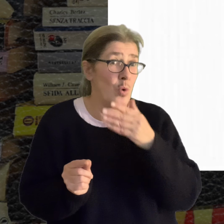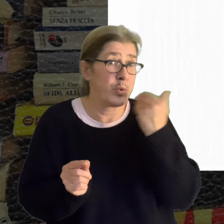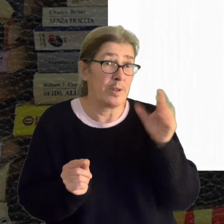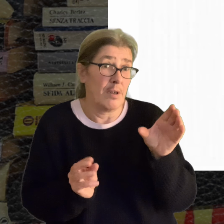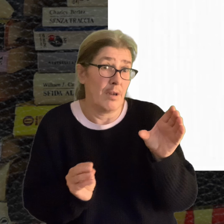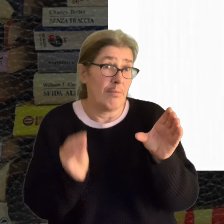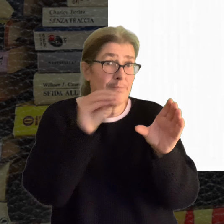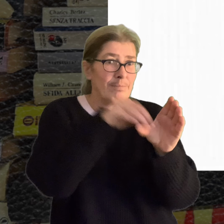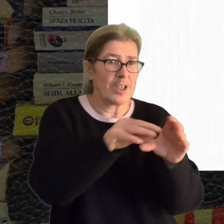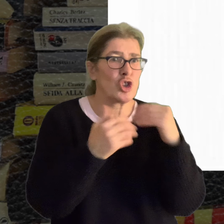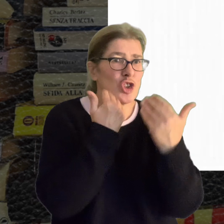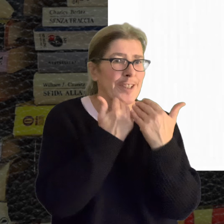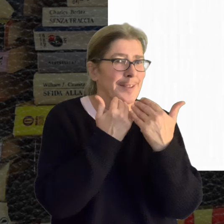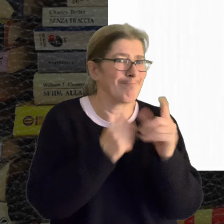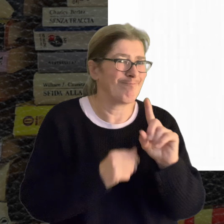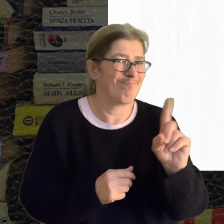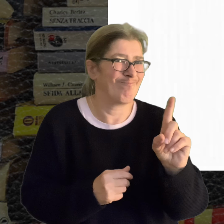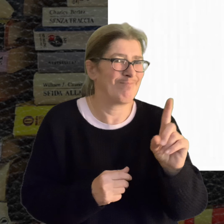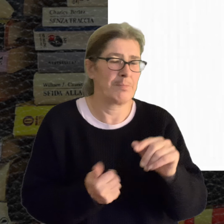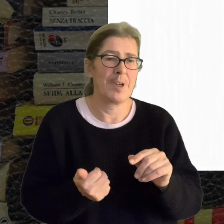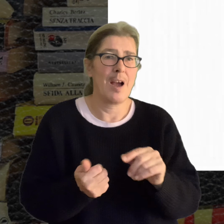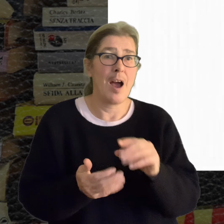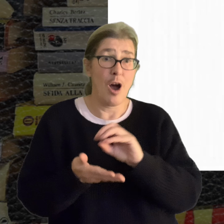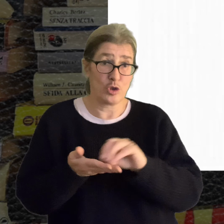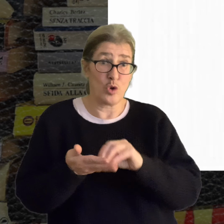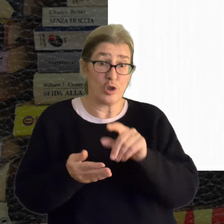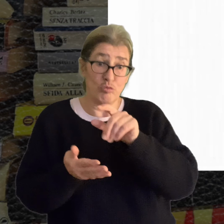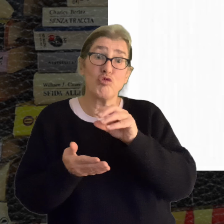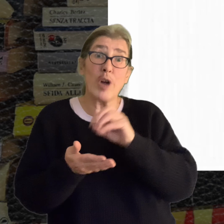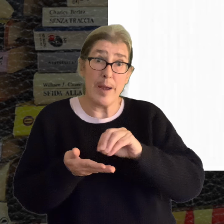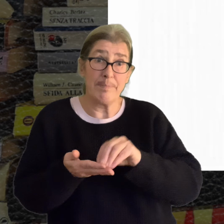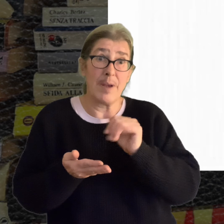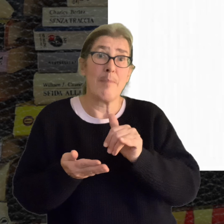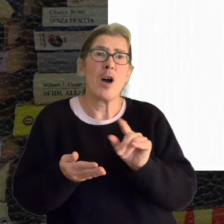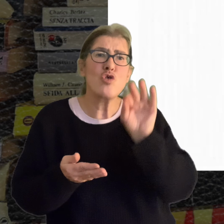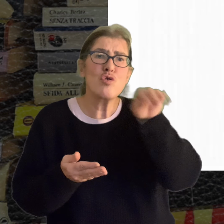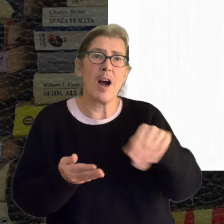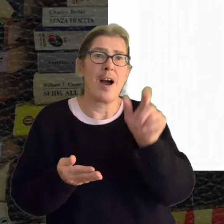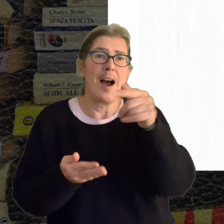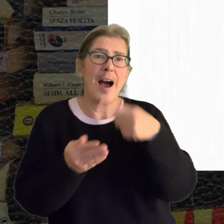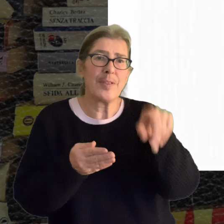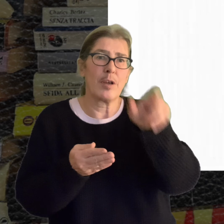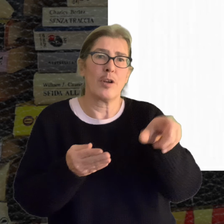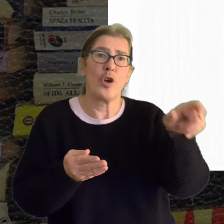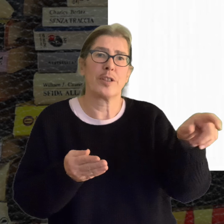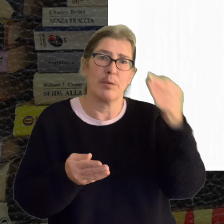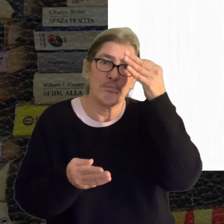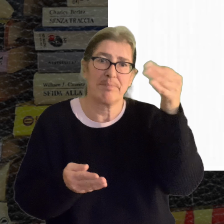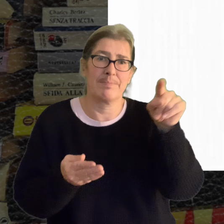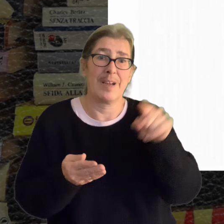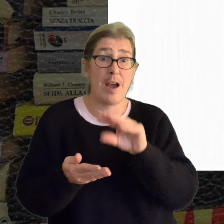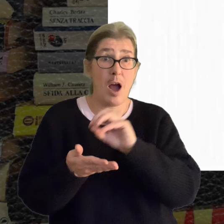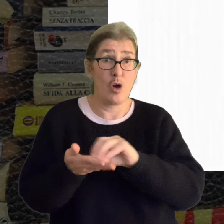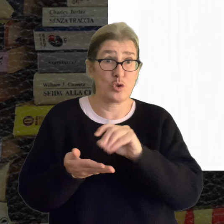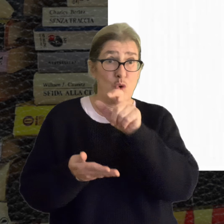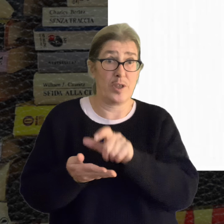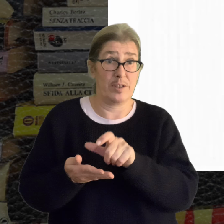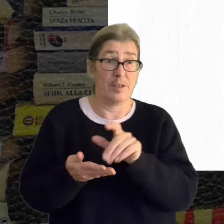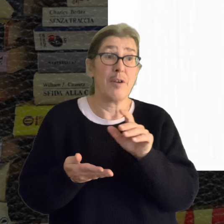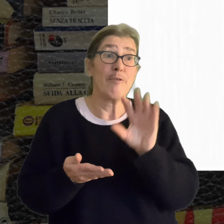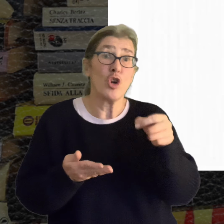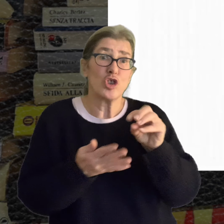Geschichte also die Autorin schreibt aber sie schreibt über andere Leute und die Autorin braucht